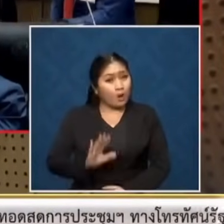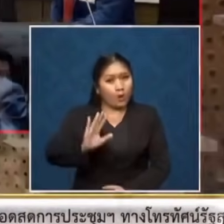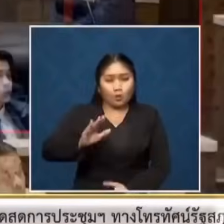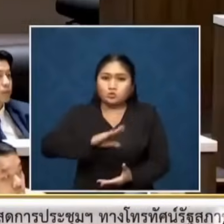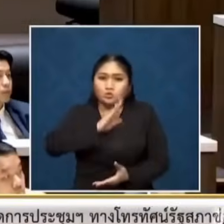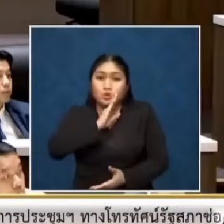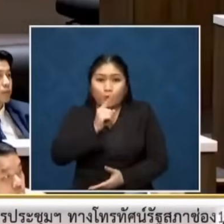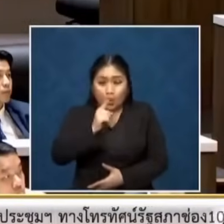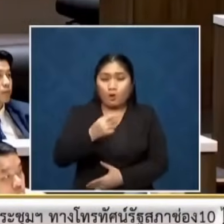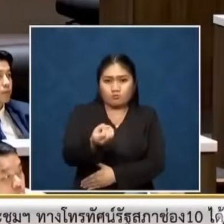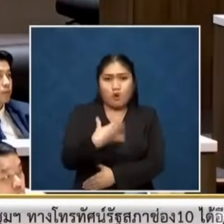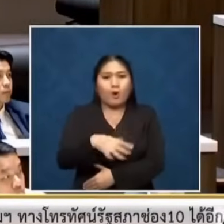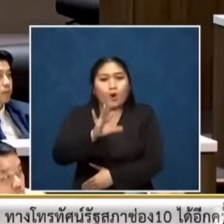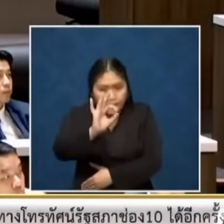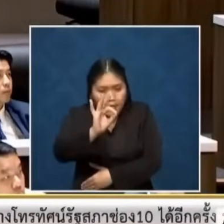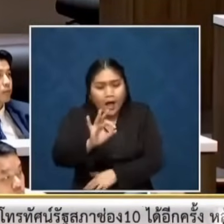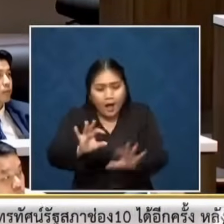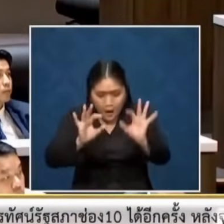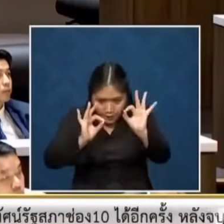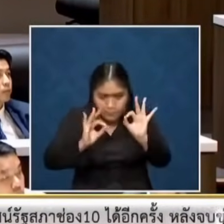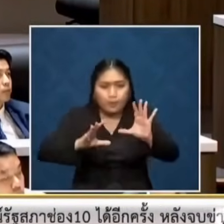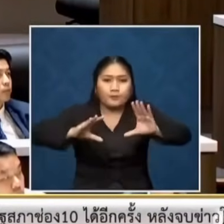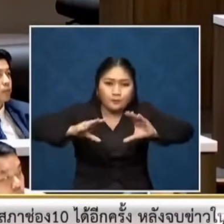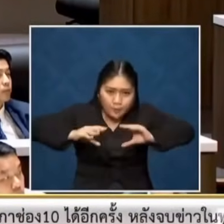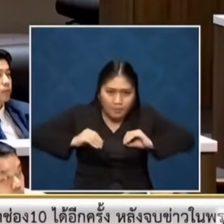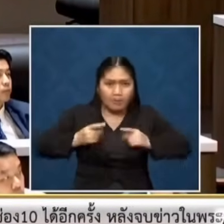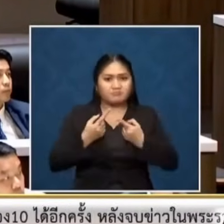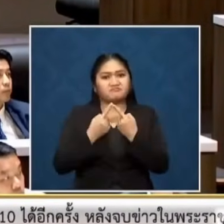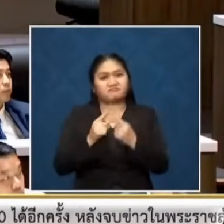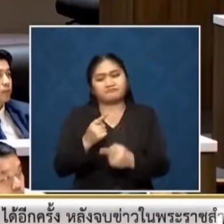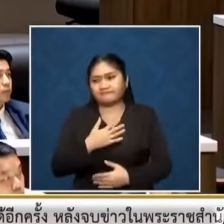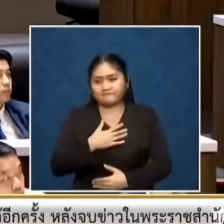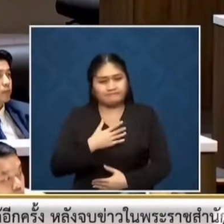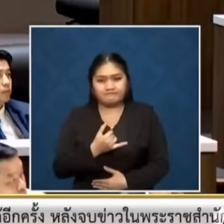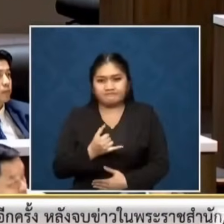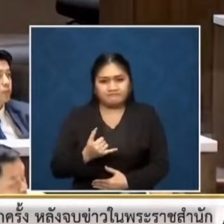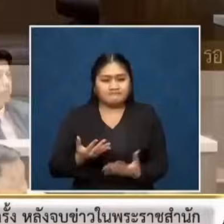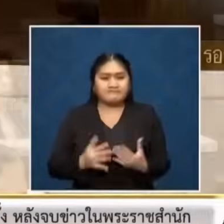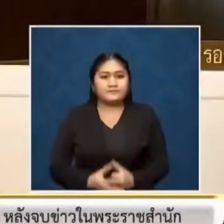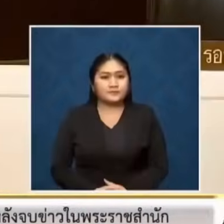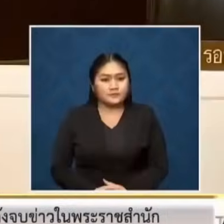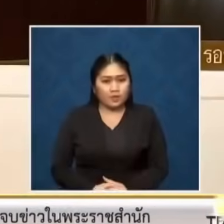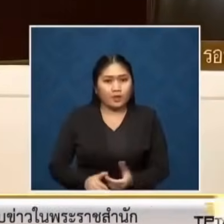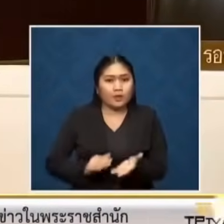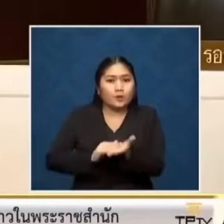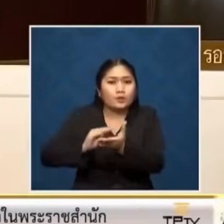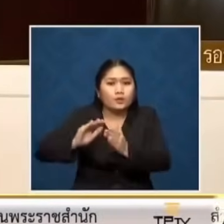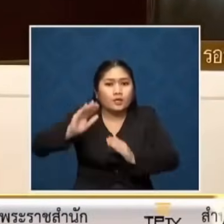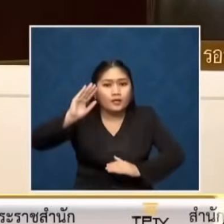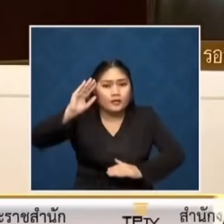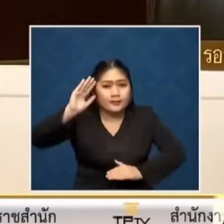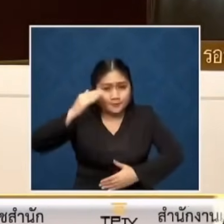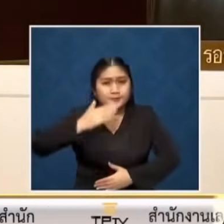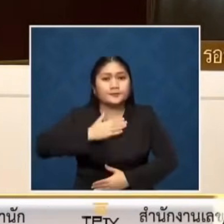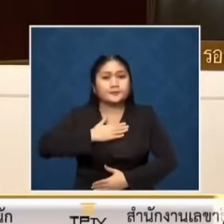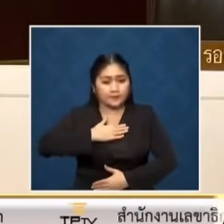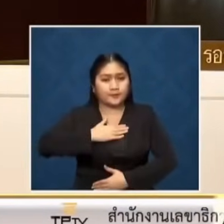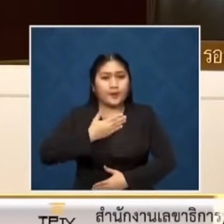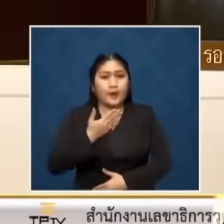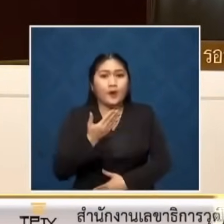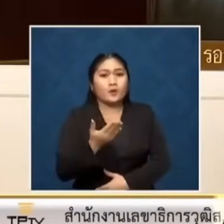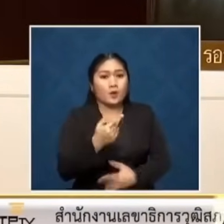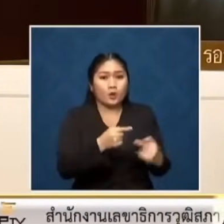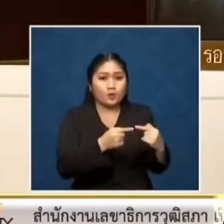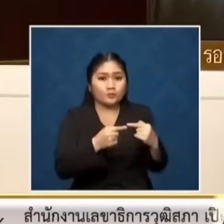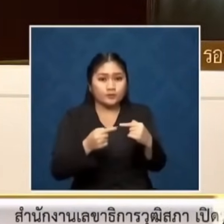ธานยืนยันเช่นนี้ผมก็ต้องน้อมรับครับน้อมรับคำวินิจฉัยท่านประธานแต่ผมเกรงจริงครับ ครับ ท่านประธานครับ ผมขอดำเนินการ